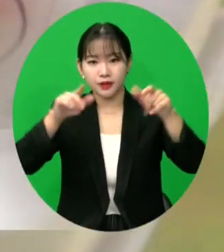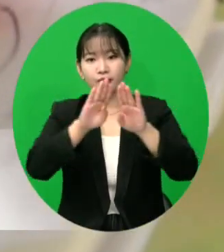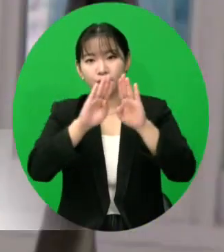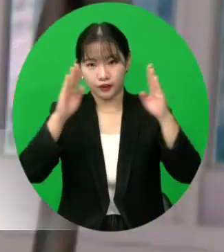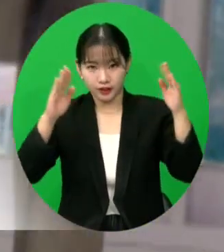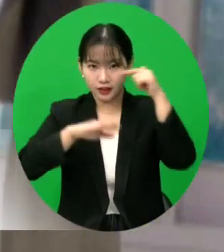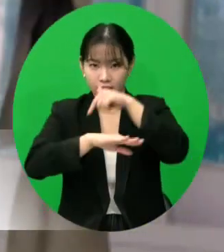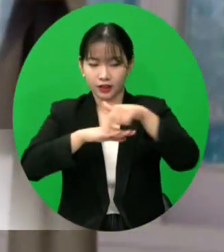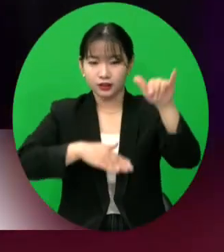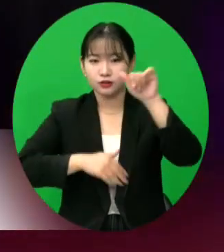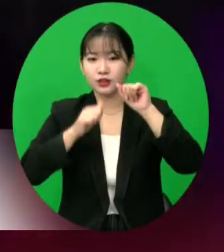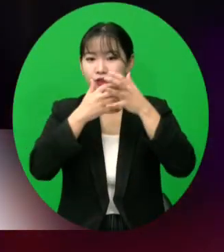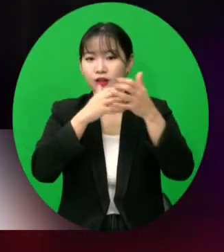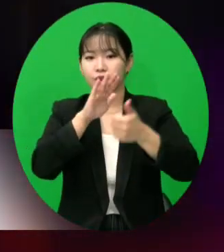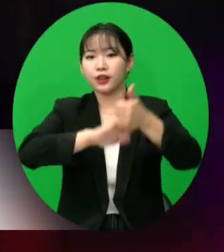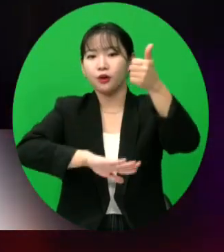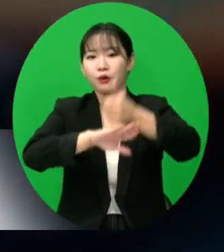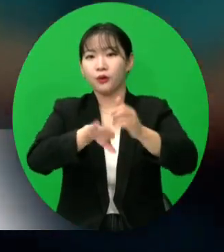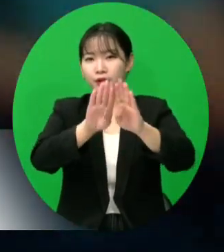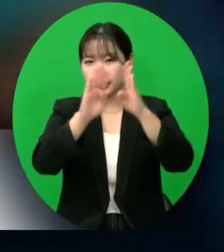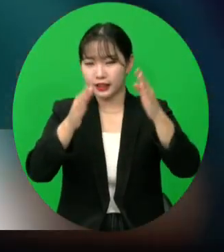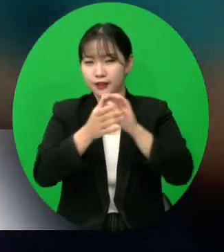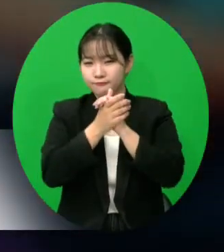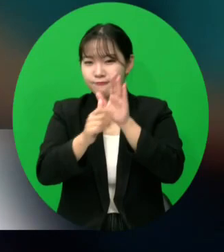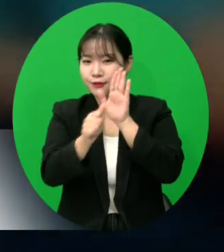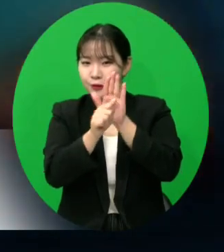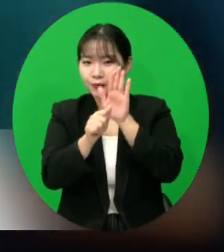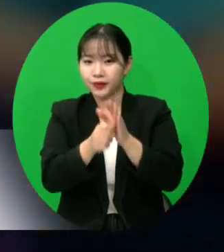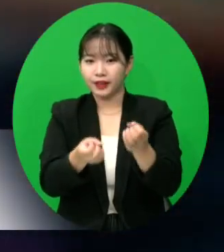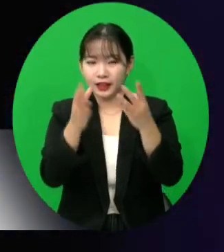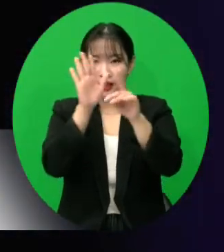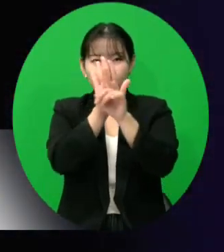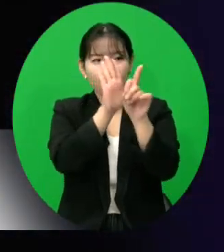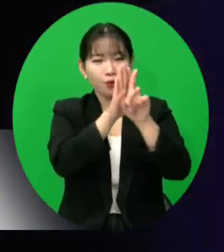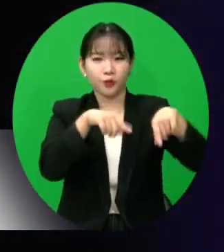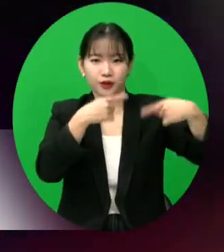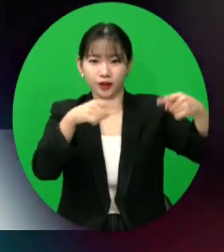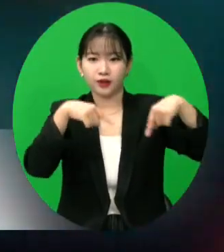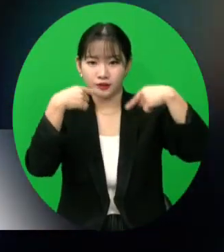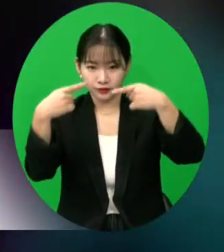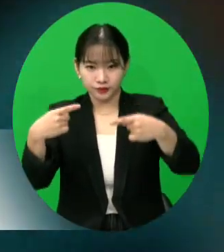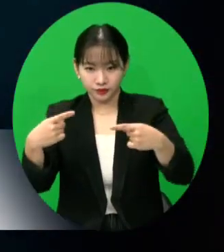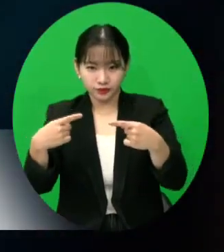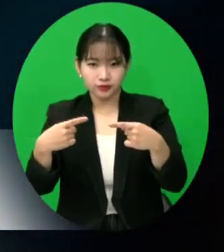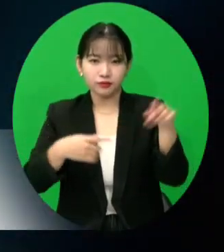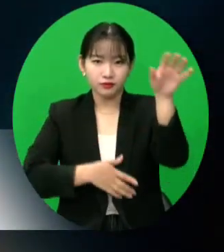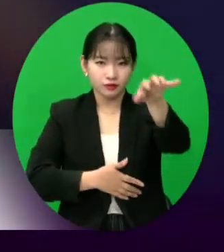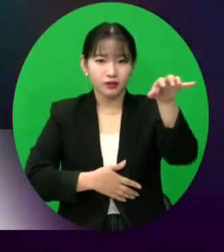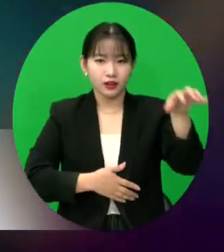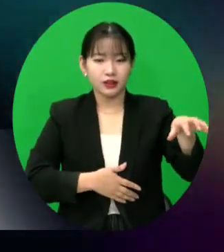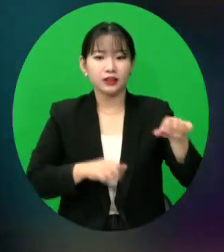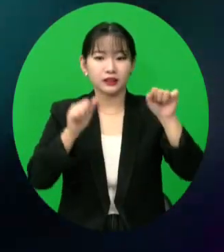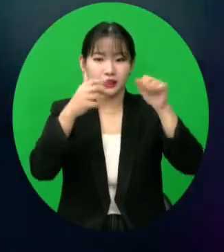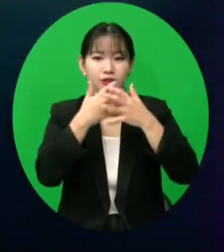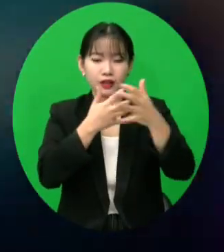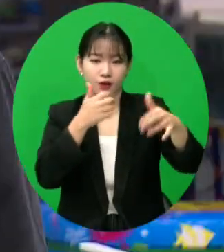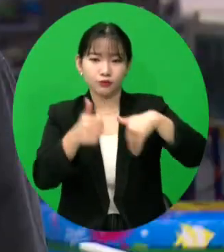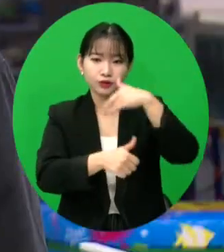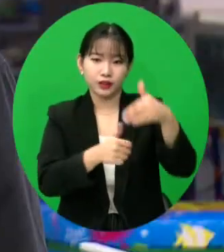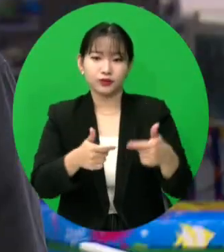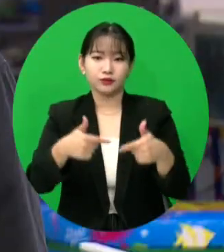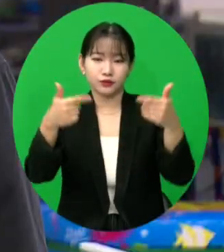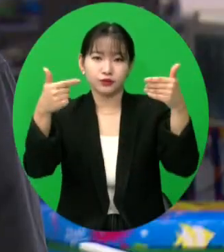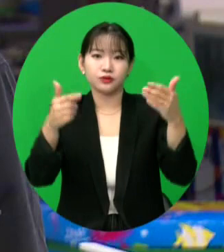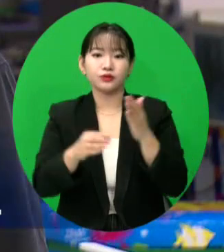열리는 전국체전 성공 개최를 응원하는 챌린지에 잇따라 참여하는 등 곳곳에서 체전 분위기가 무르익고 있습니다